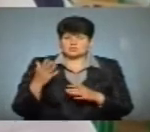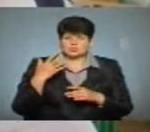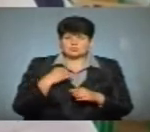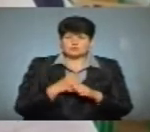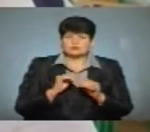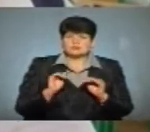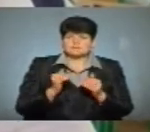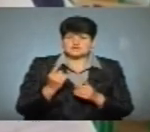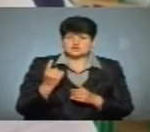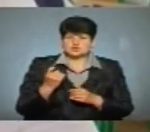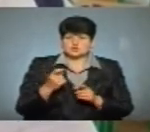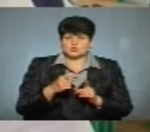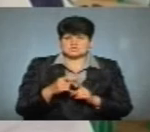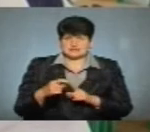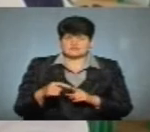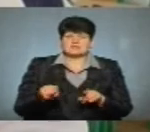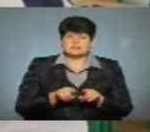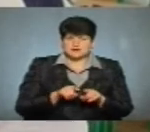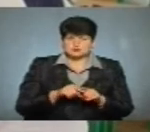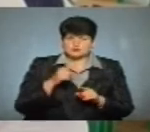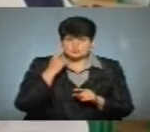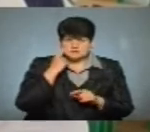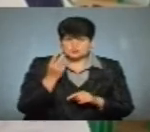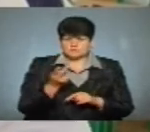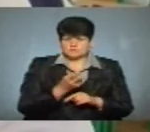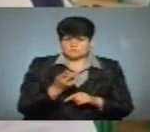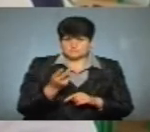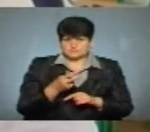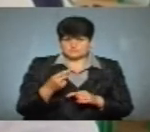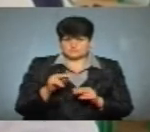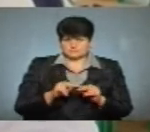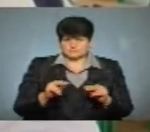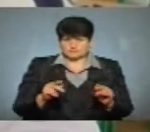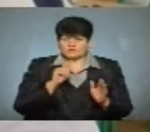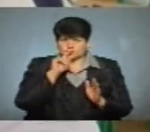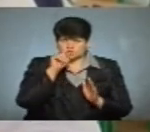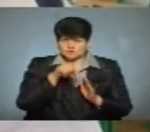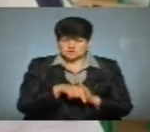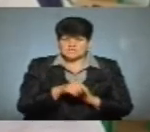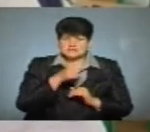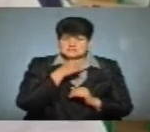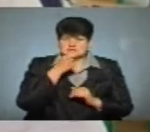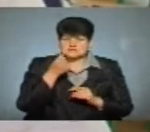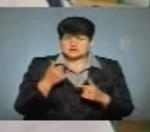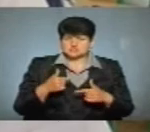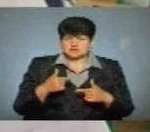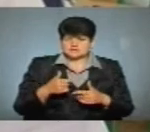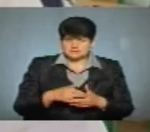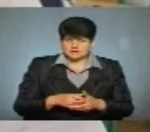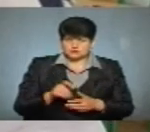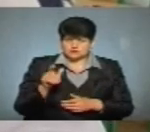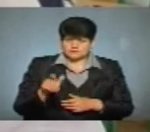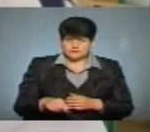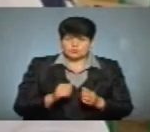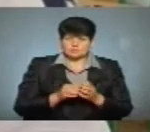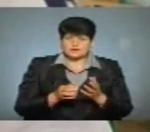менше 100 слів, її теж оцінюють обидва екзаменатори. Втручається і старший екзаменатор, кожен